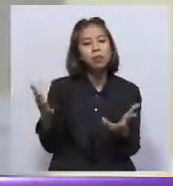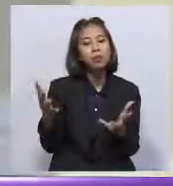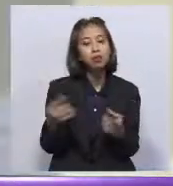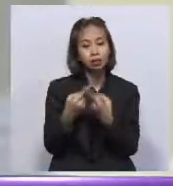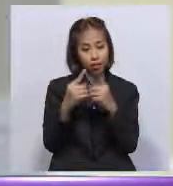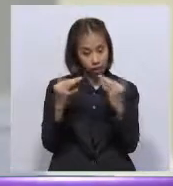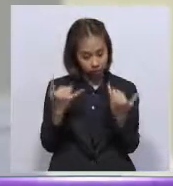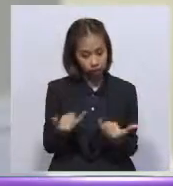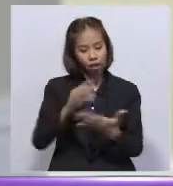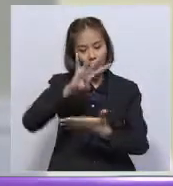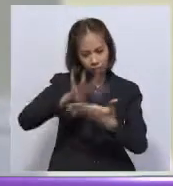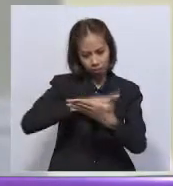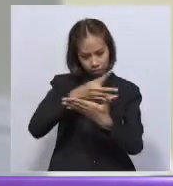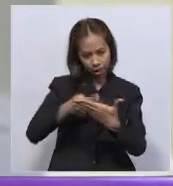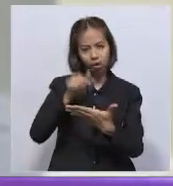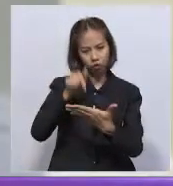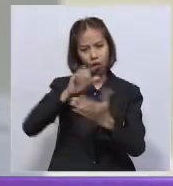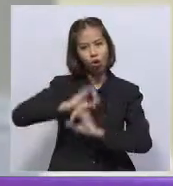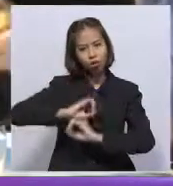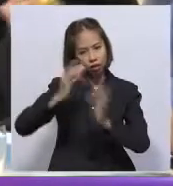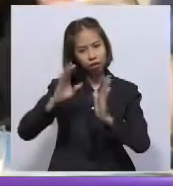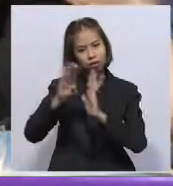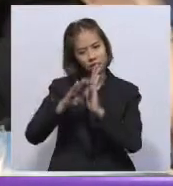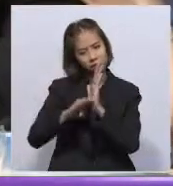แผนปฏิบัติการต้องมีความชัดเจนมากกว่าในอดี